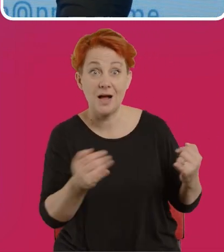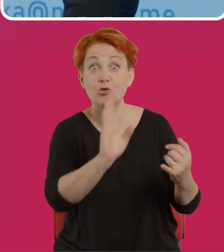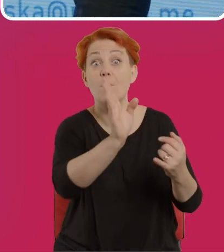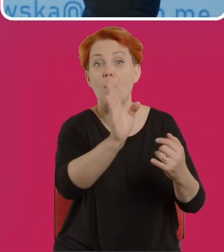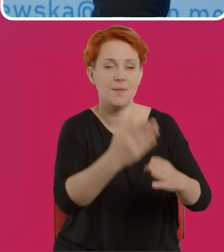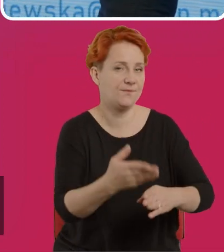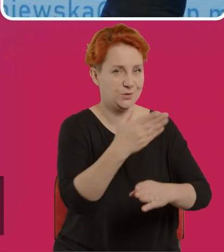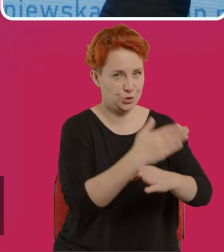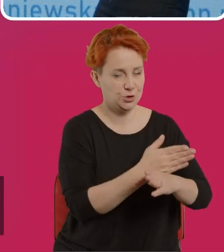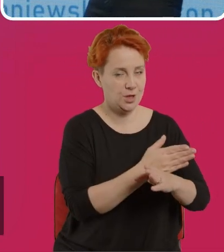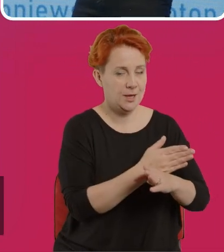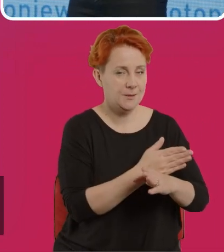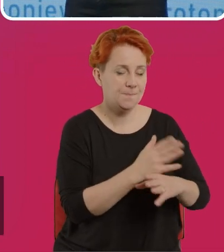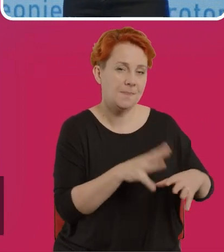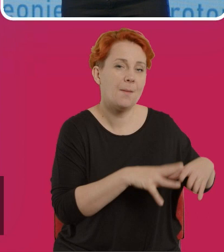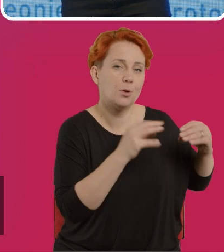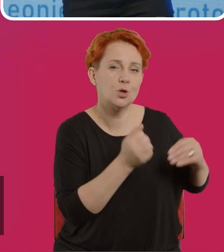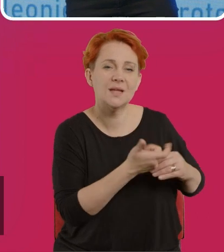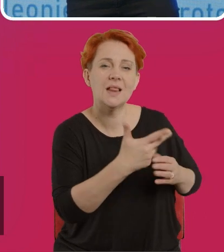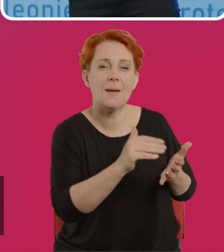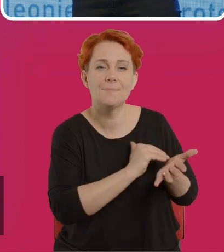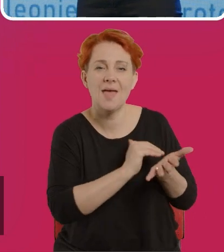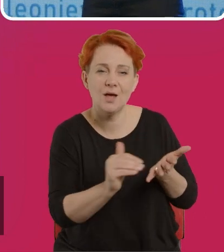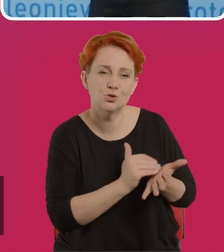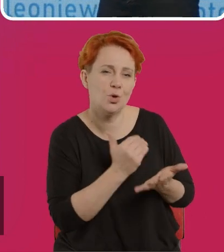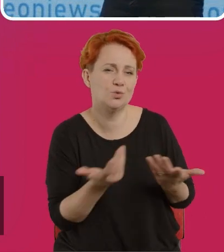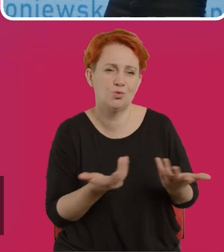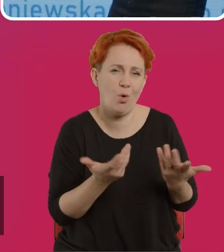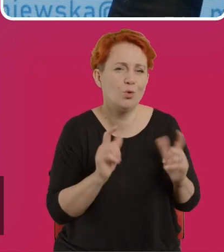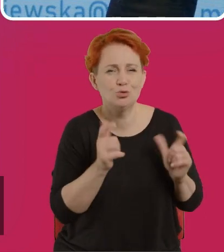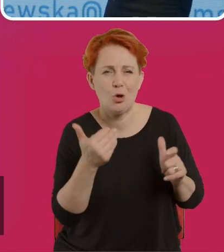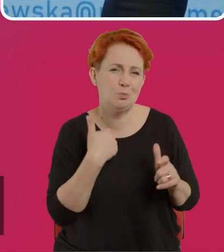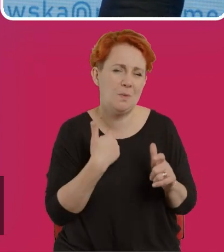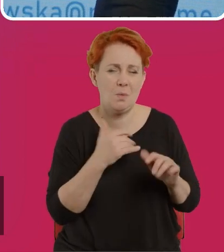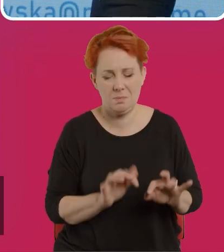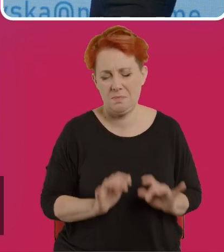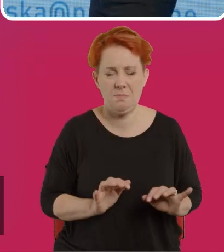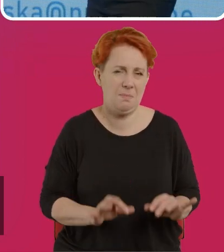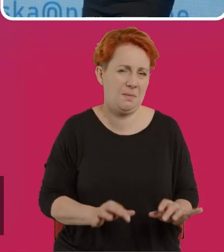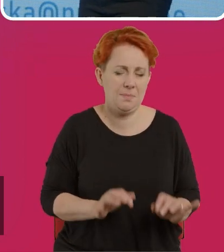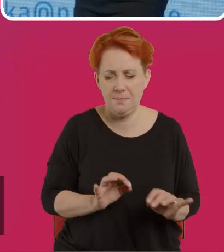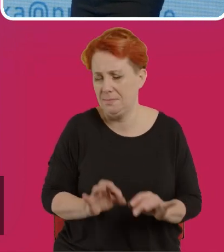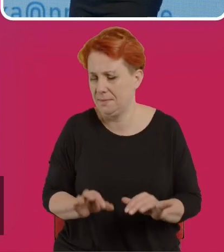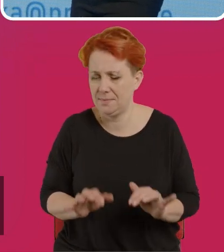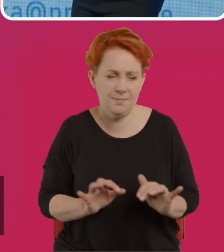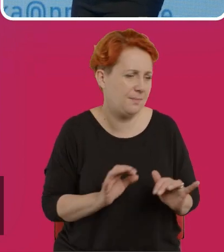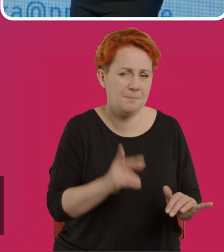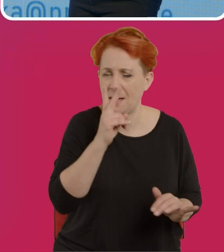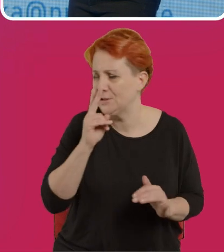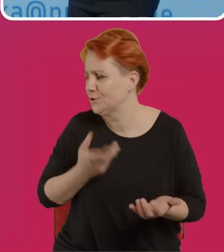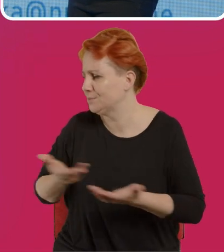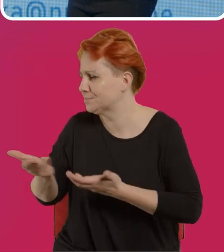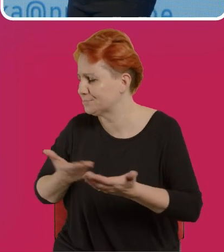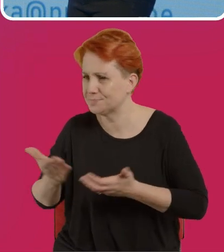tego doszliśmy. Przez pierwsze kilka miesięcy to tak naprawdę coś sobie tam klikaliśmy w tym komputerze, coś sobie patrzyliśmy,